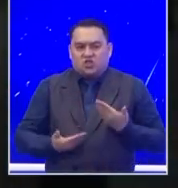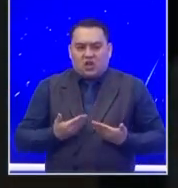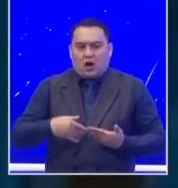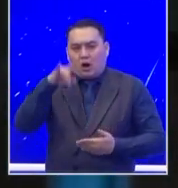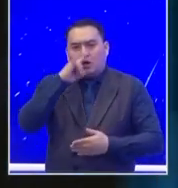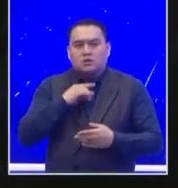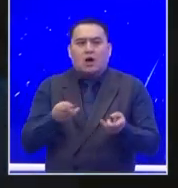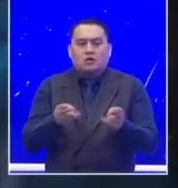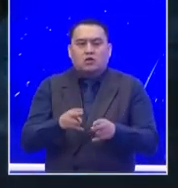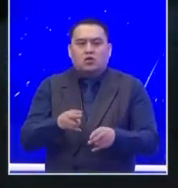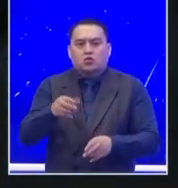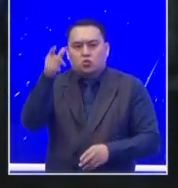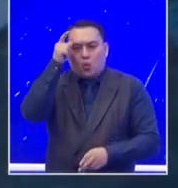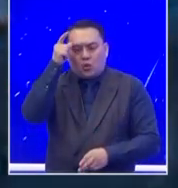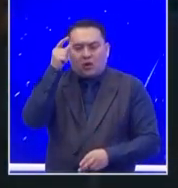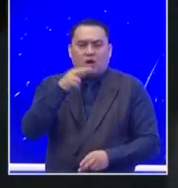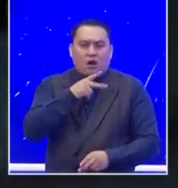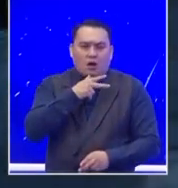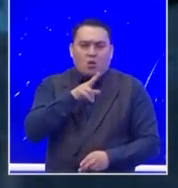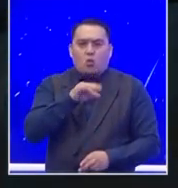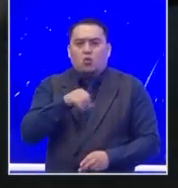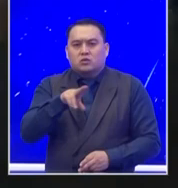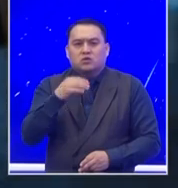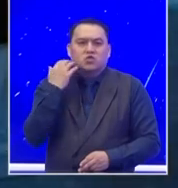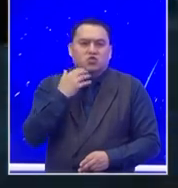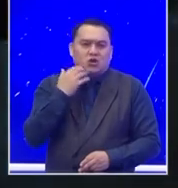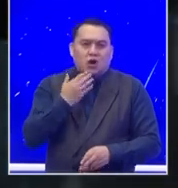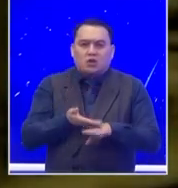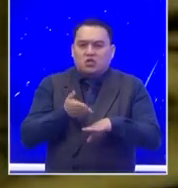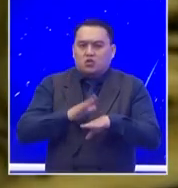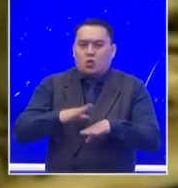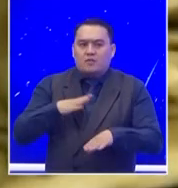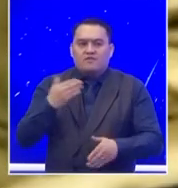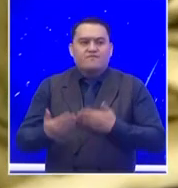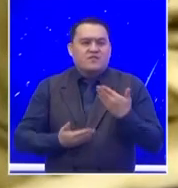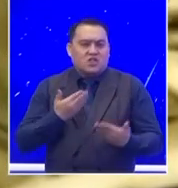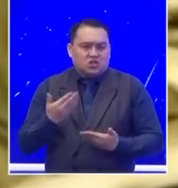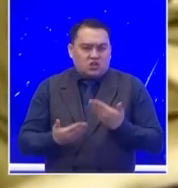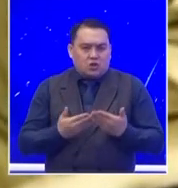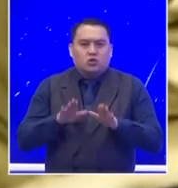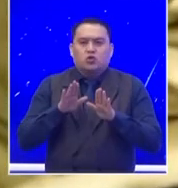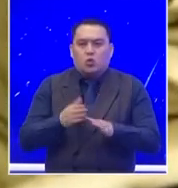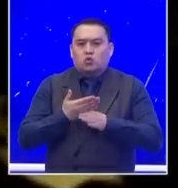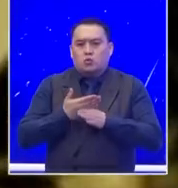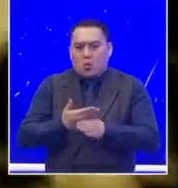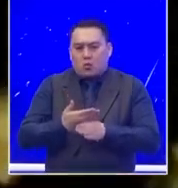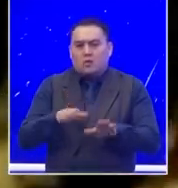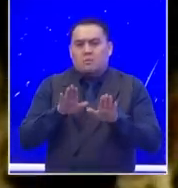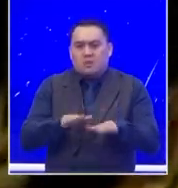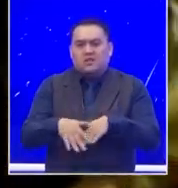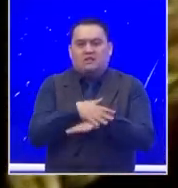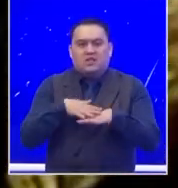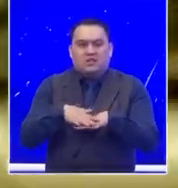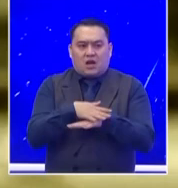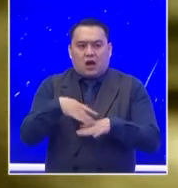Казахстане оказались турки, поляки, корейцы, курды и чеченцы. Было тяжело. Выжили, вспоминают очевидцы, только благодаря помощи местного